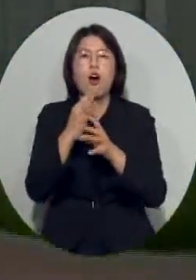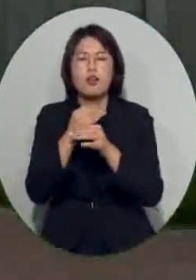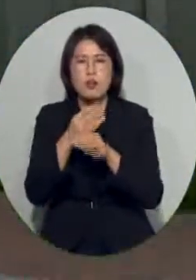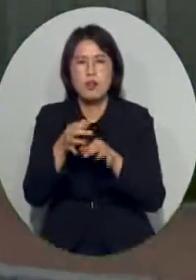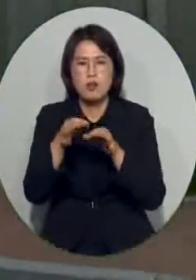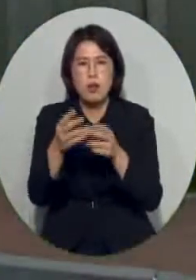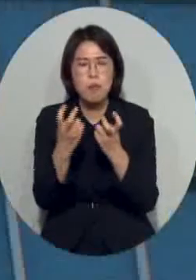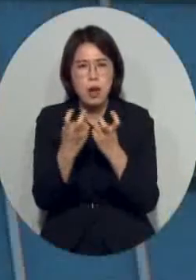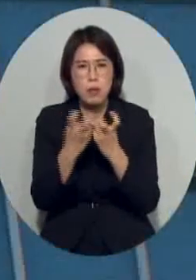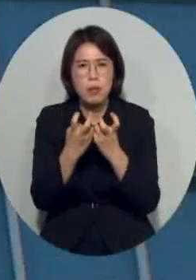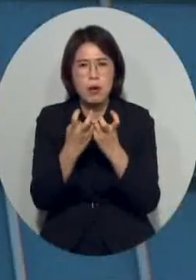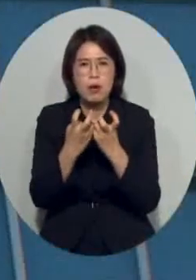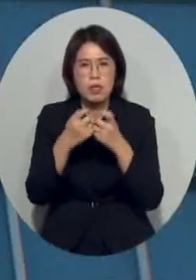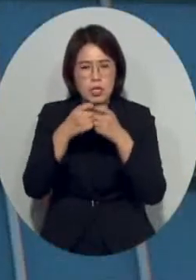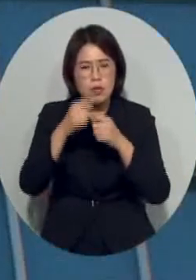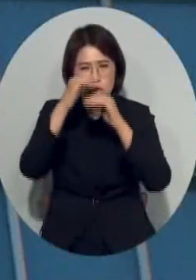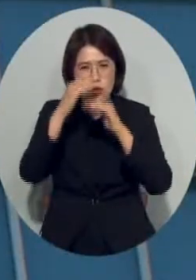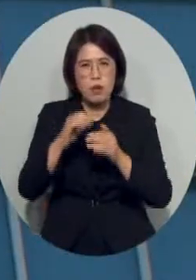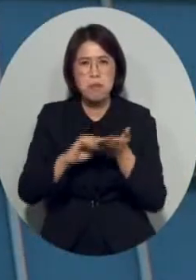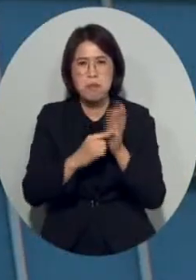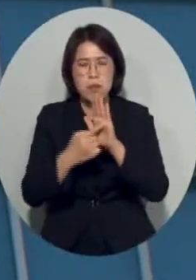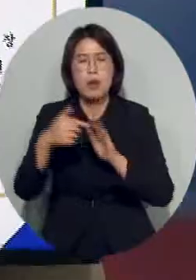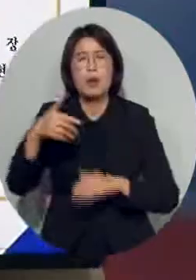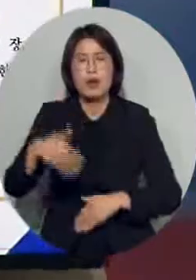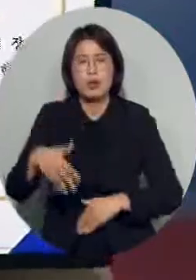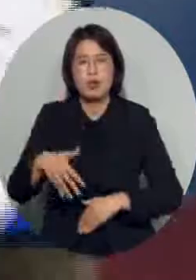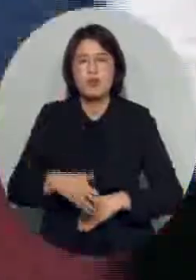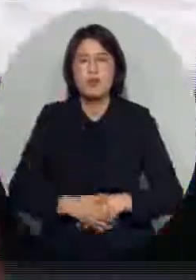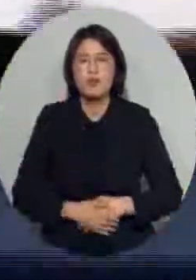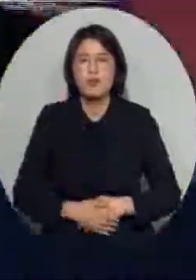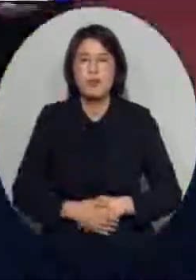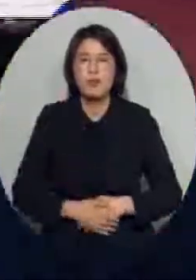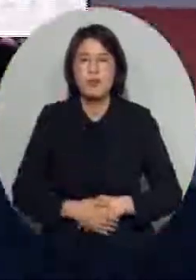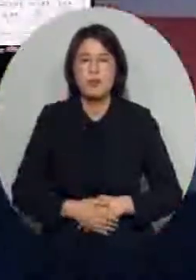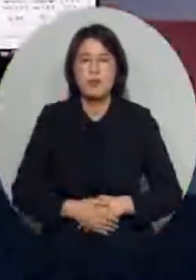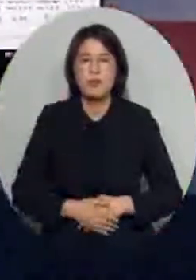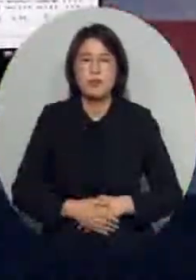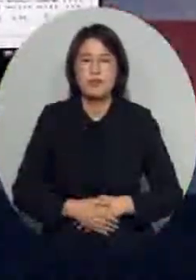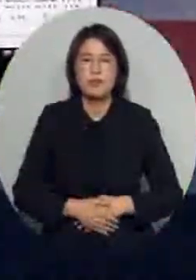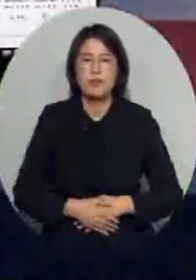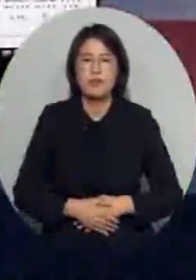방법 등의 세부 계획은 아직 나오지 않고 있습니다. MBC 뉴스 김경철입니다.